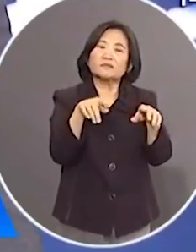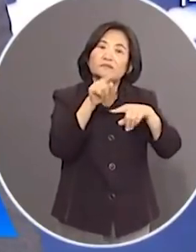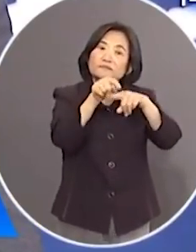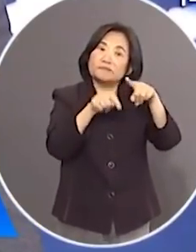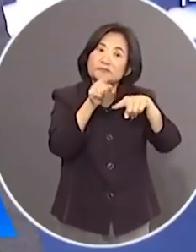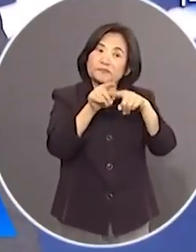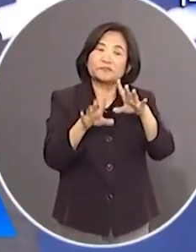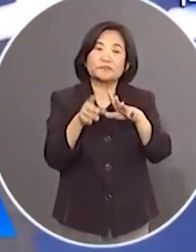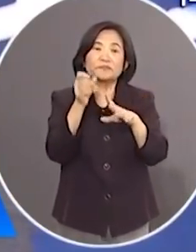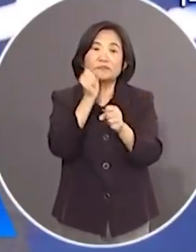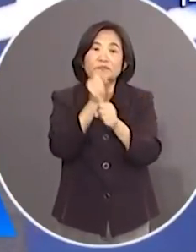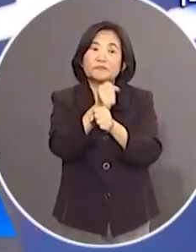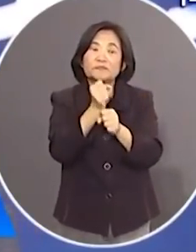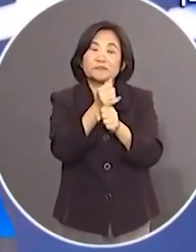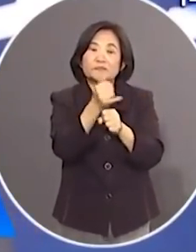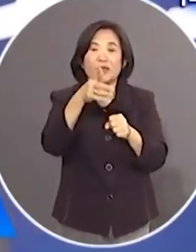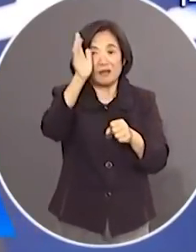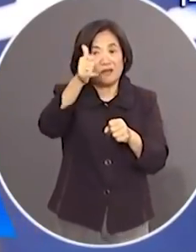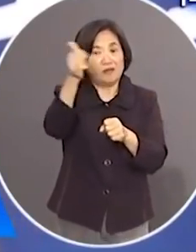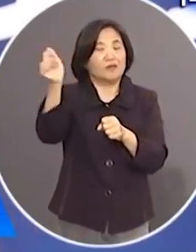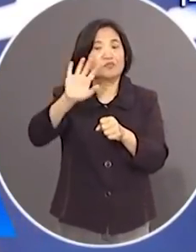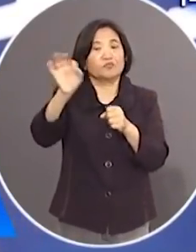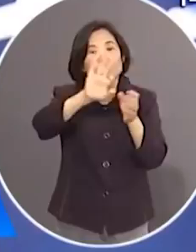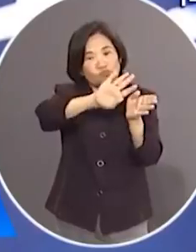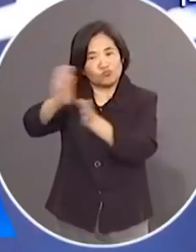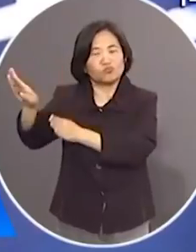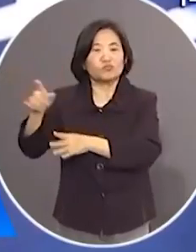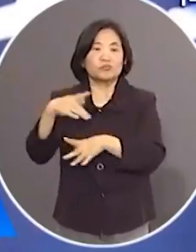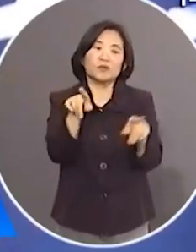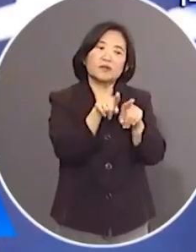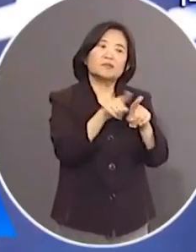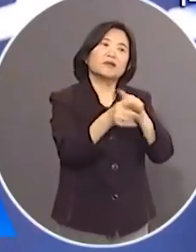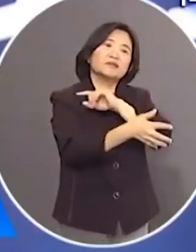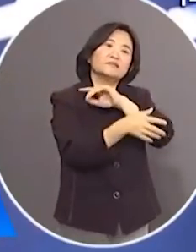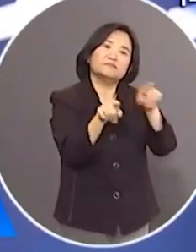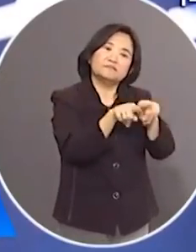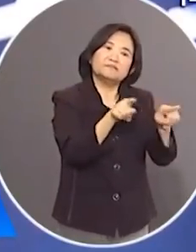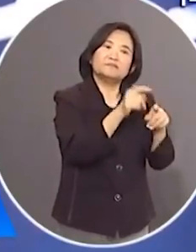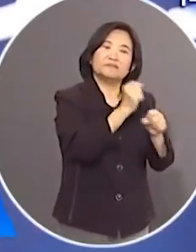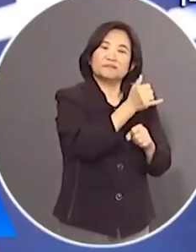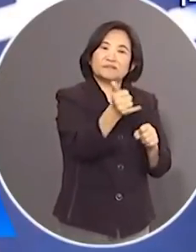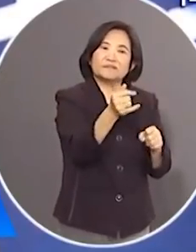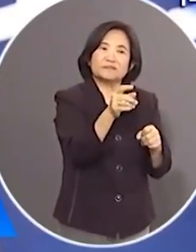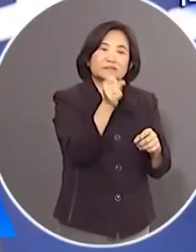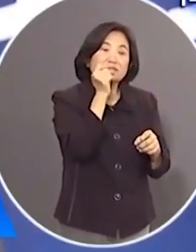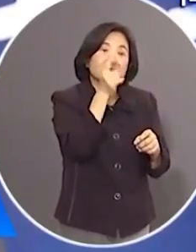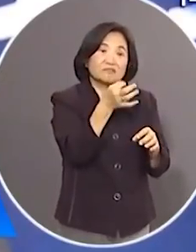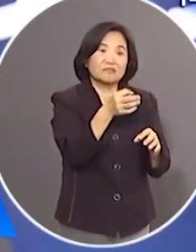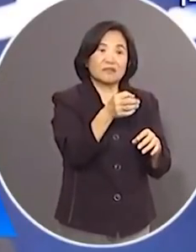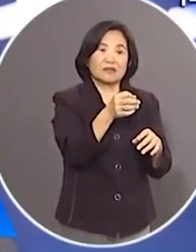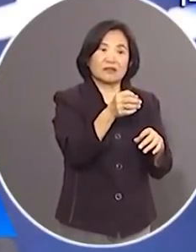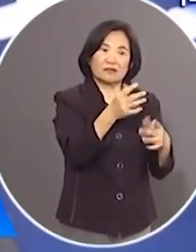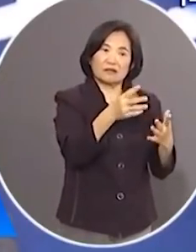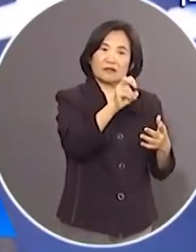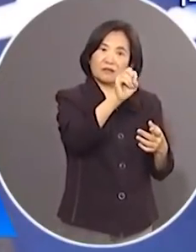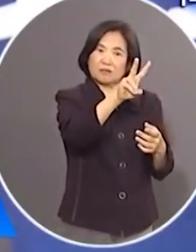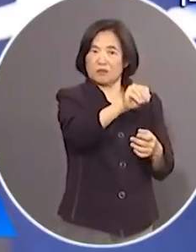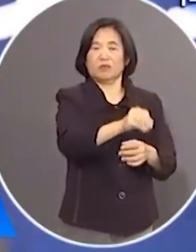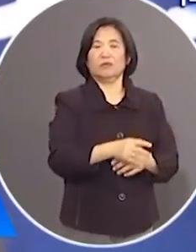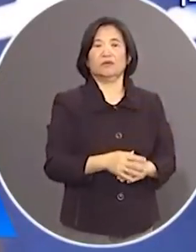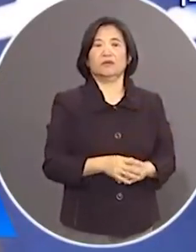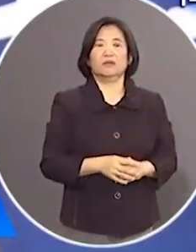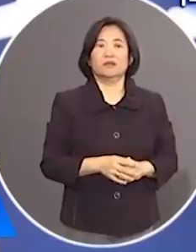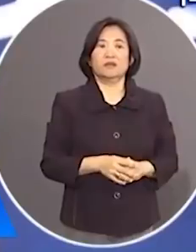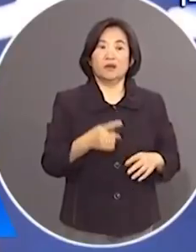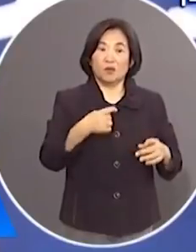资、员工薪水，拿掉主管的职的一般员工的平均薪水也超过200万。鸿